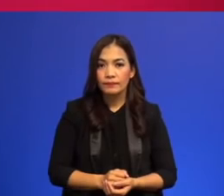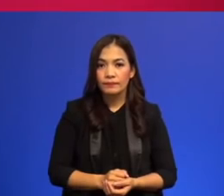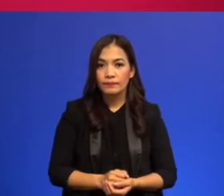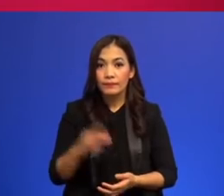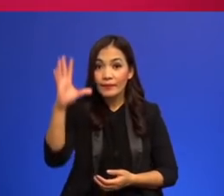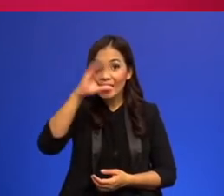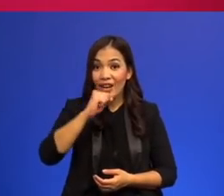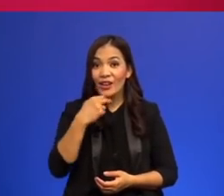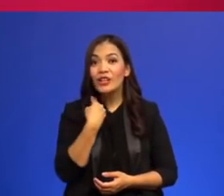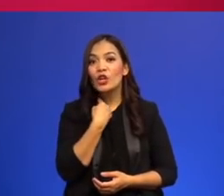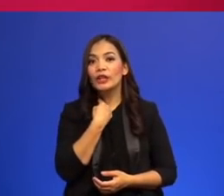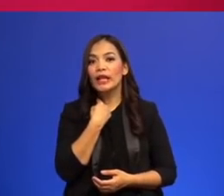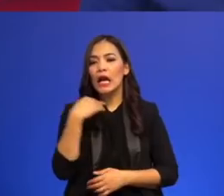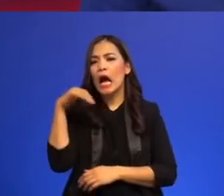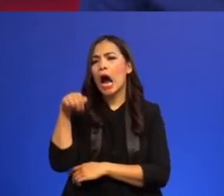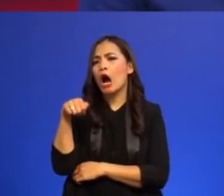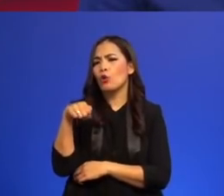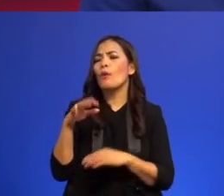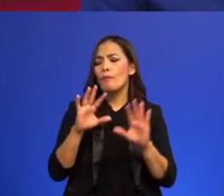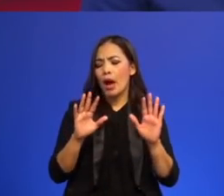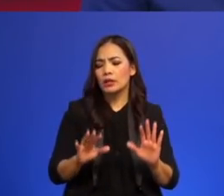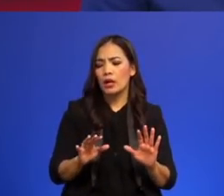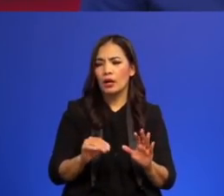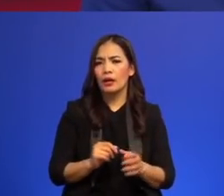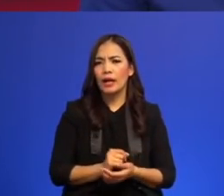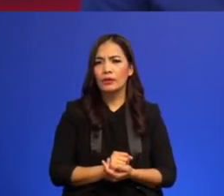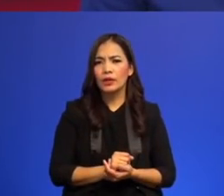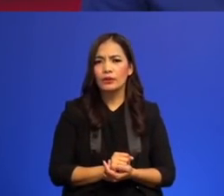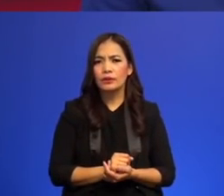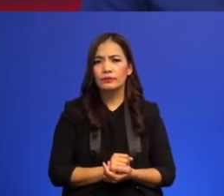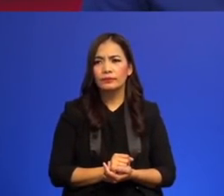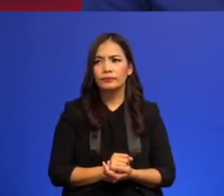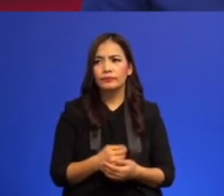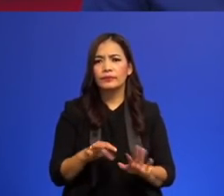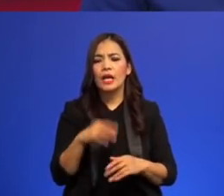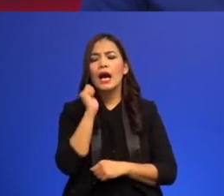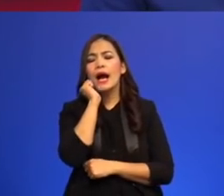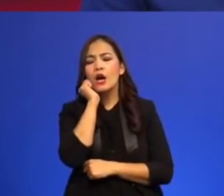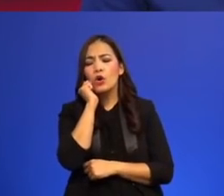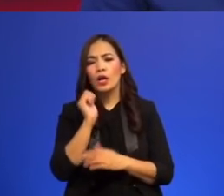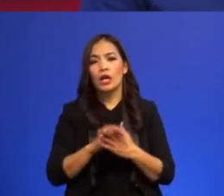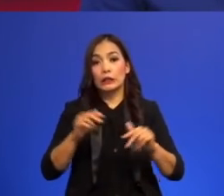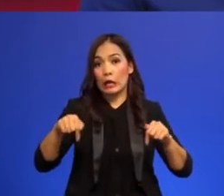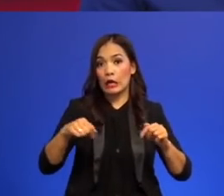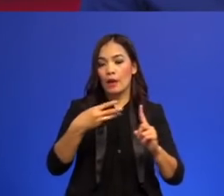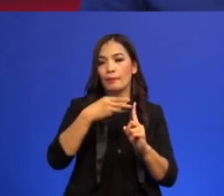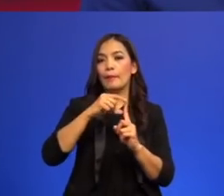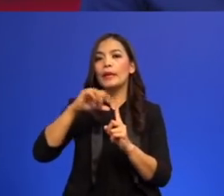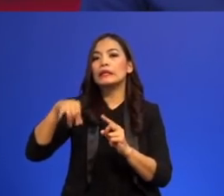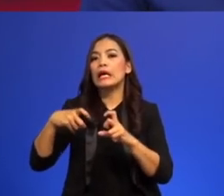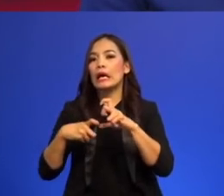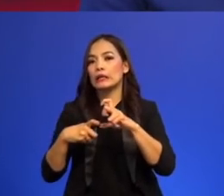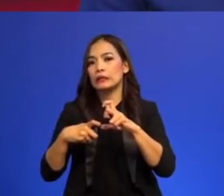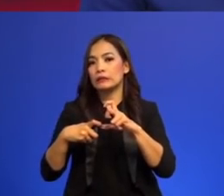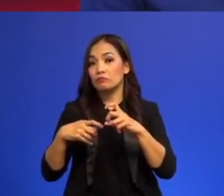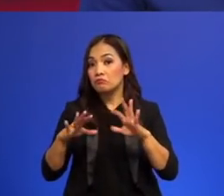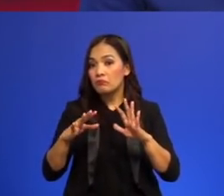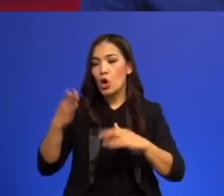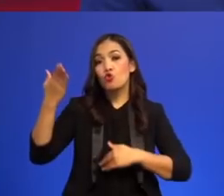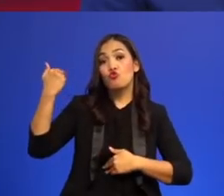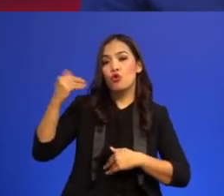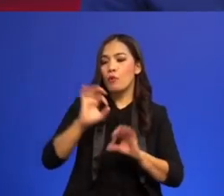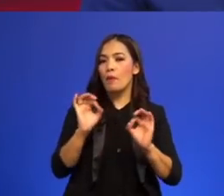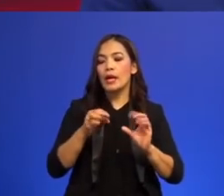Tahu gak dokter nganggur juga ada, apalagi dokter umum, apalagi ada BPJS. Dulu belum